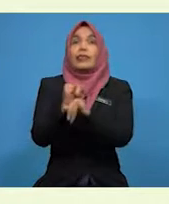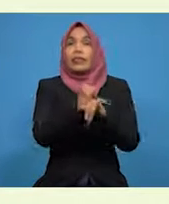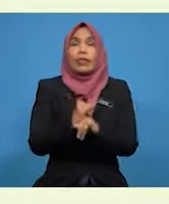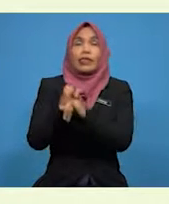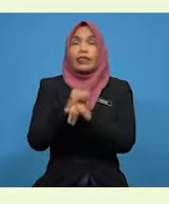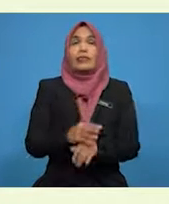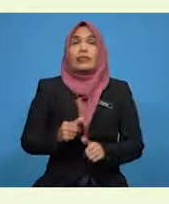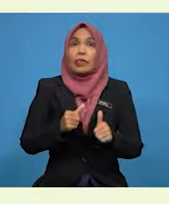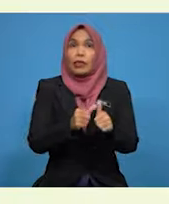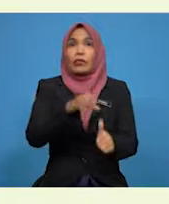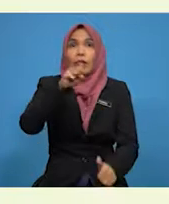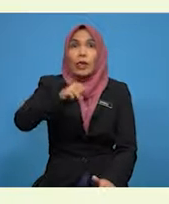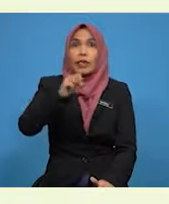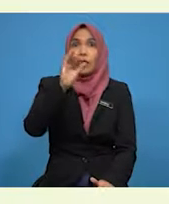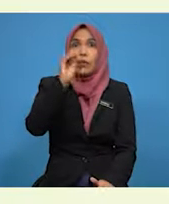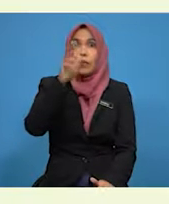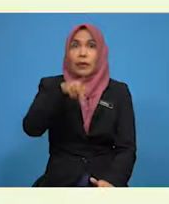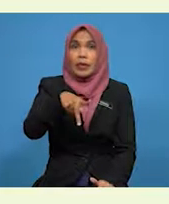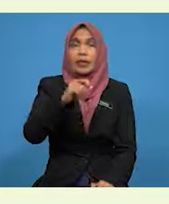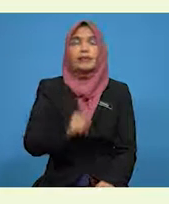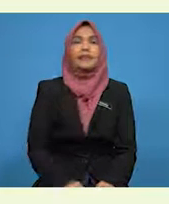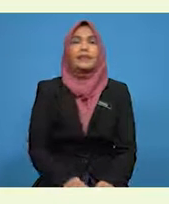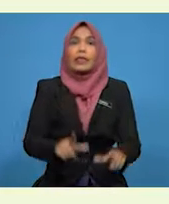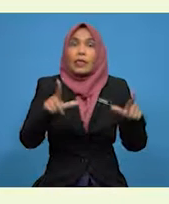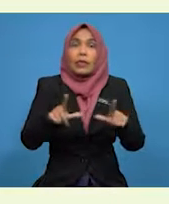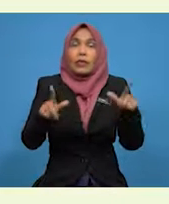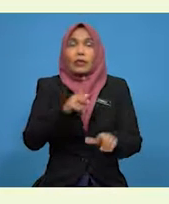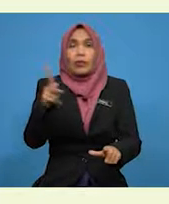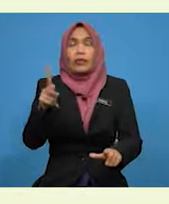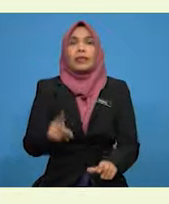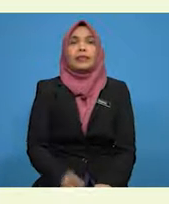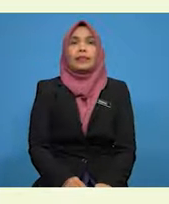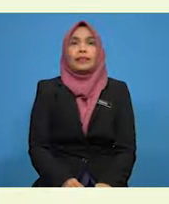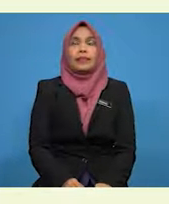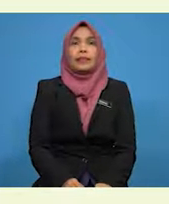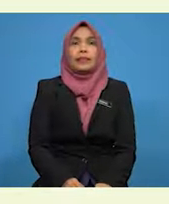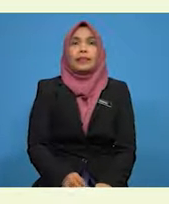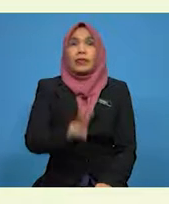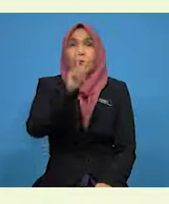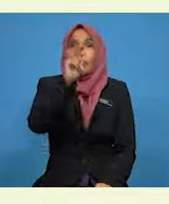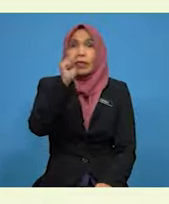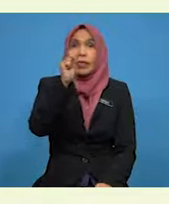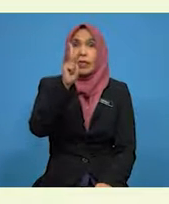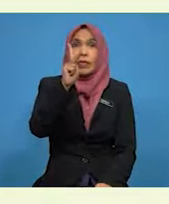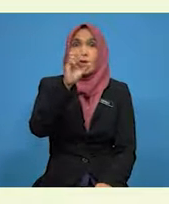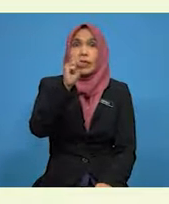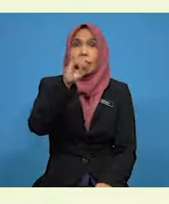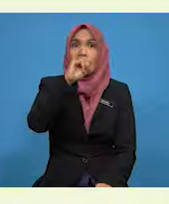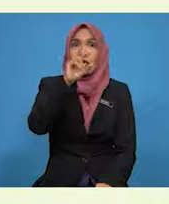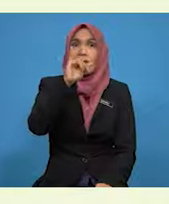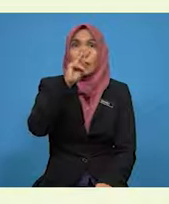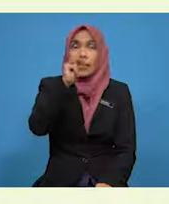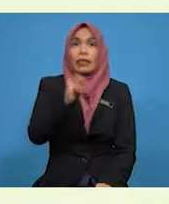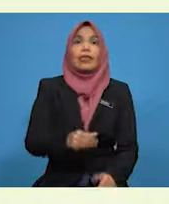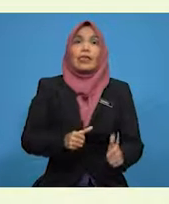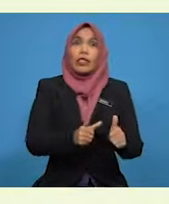yang telah ditetapkan. Yang ketiga, melakukan pemvaksinan pada ayam penelur mengikut